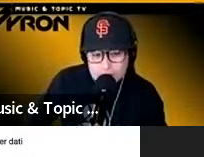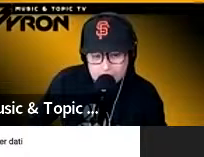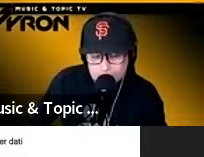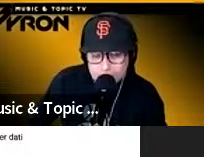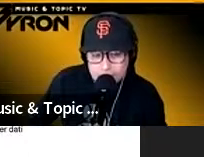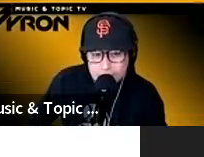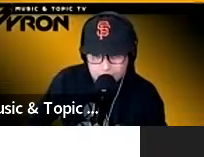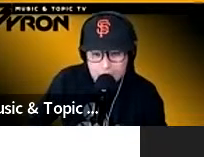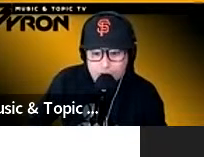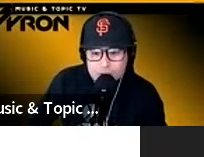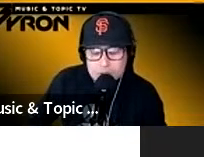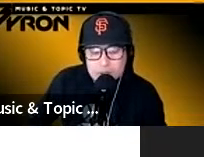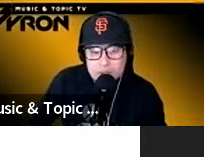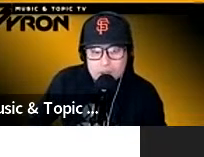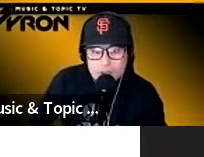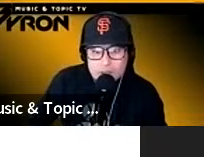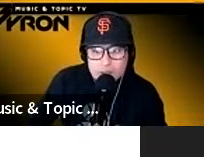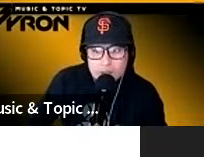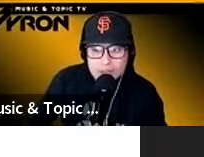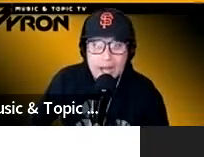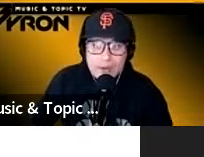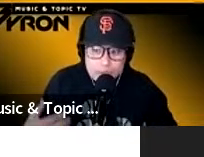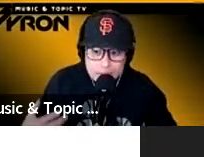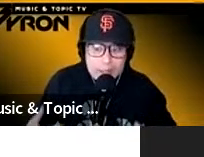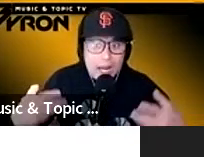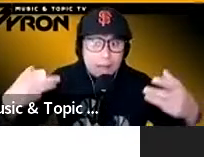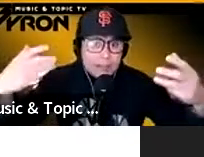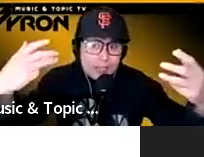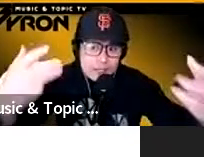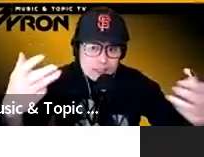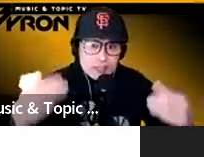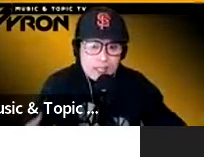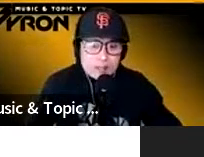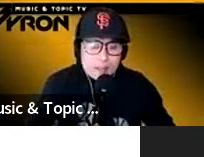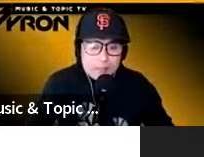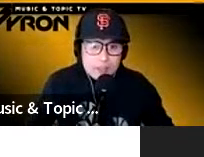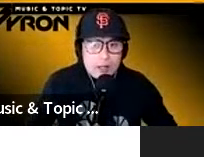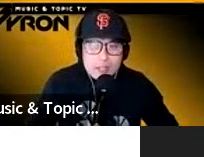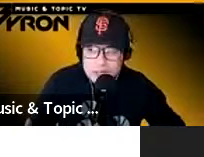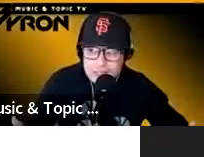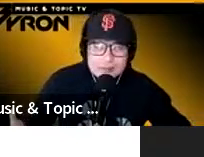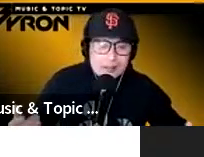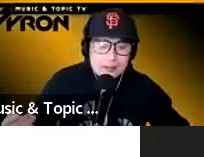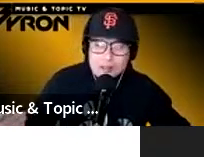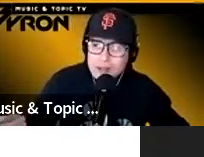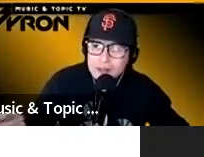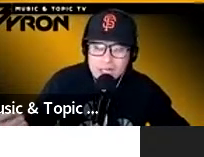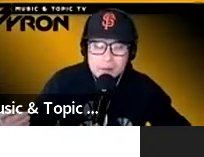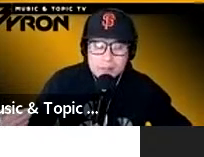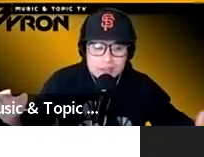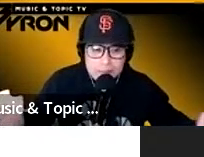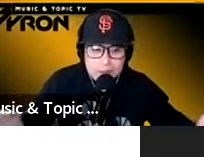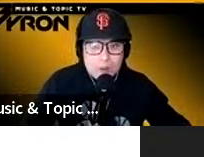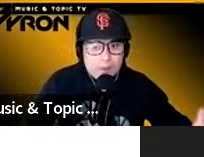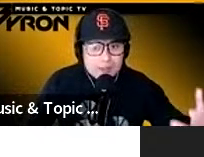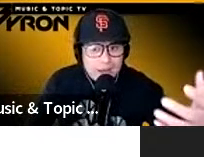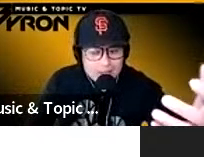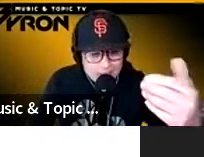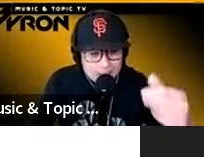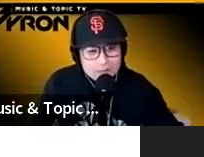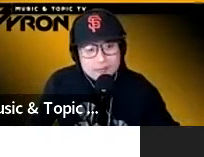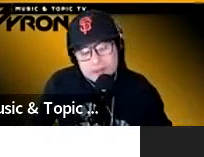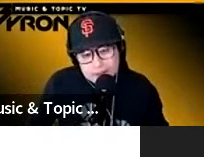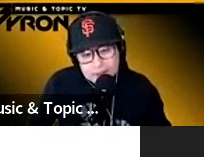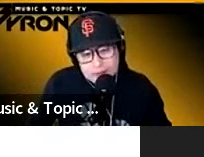ba let me reward that vlogger at ayaw niyang magka malay sa kanyang sinasabi I think it's not Hindi naman masama kung may